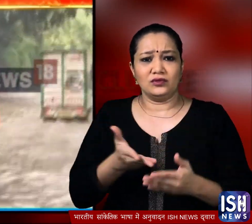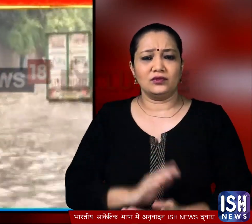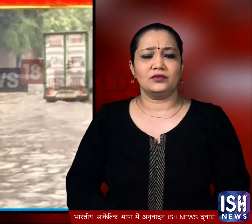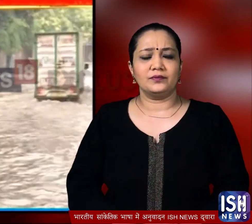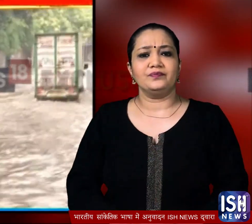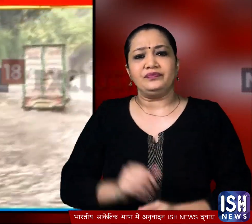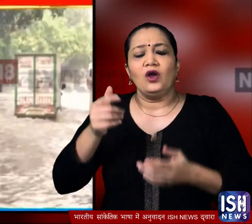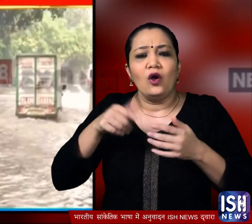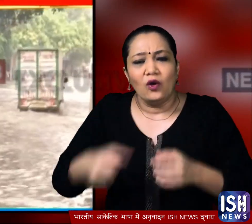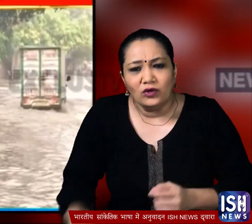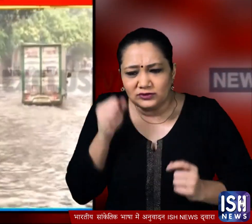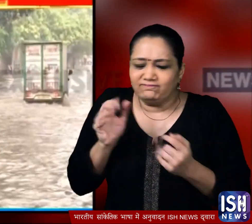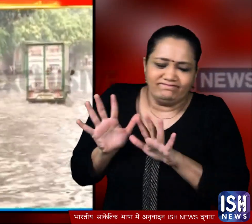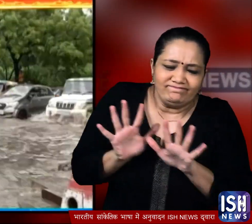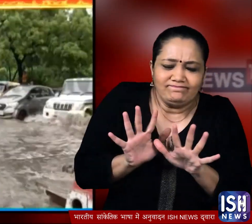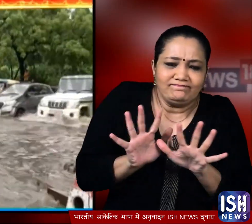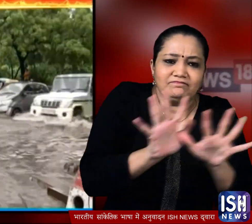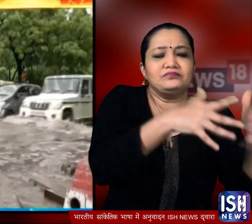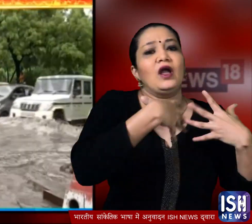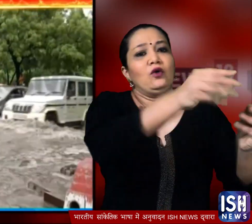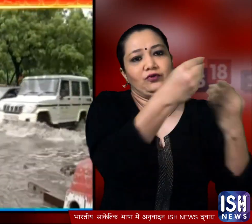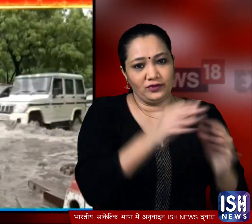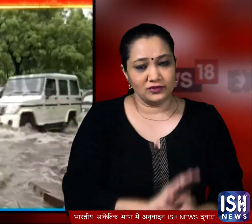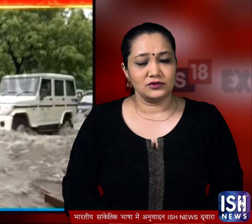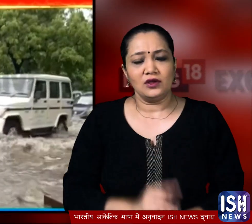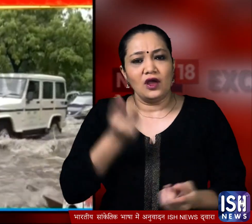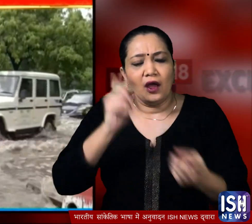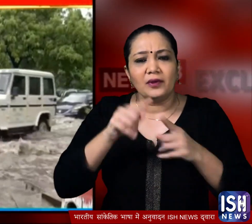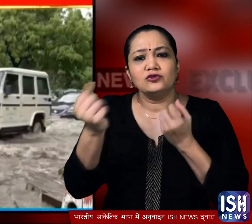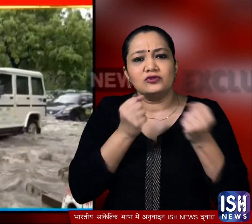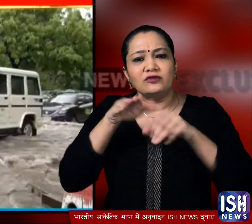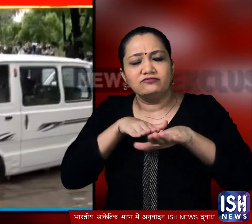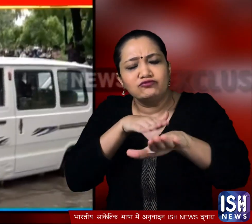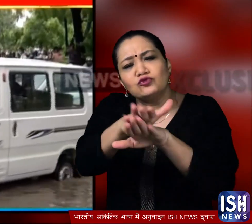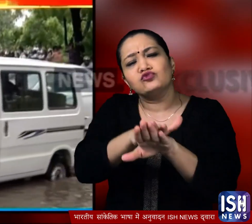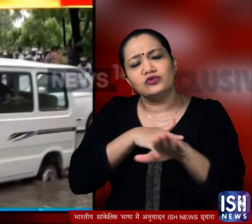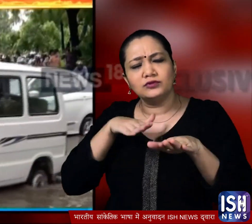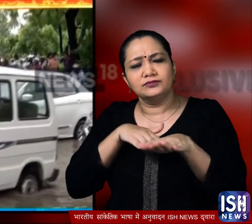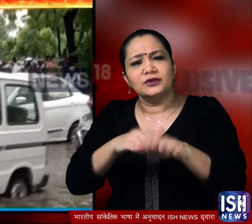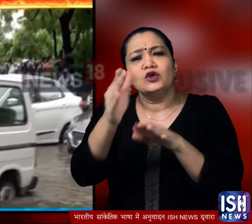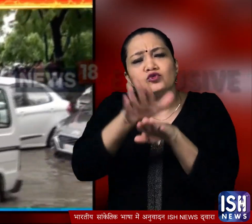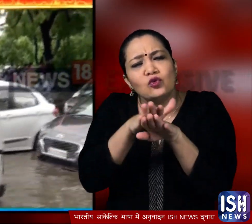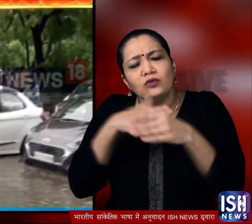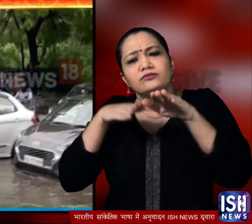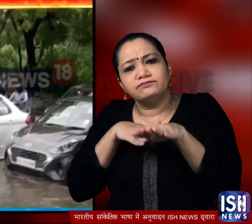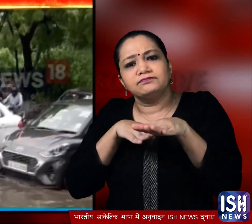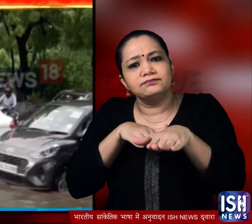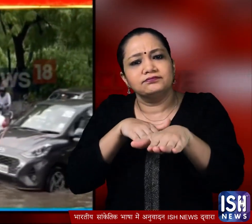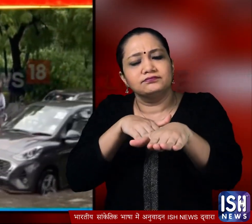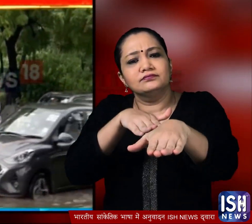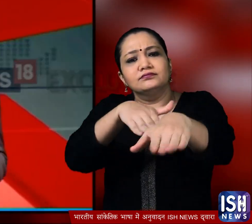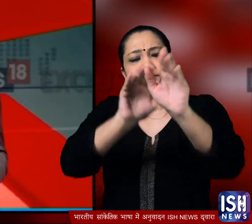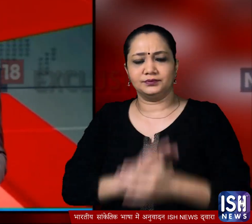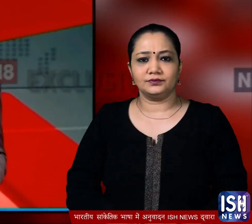किसी तरह ऑटो वाले ने अपना ऑटो वहां से निकाला। पानी भरने की वजह से ट्रैफिक की रफ्तार पर भी ब्रेक लग गया। गाड़ियां किसी तरह रेंगते हुए वहां से गुजरती दिखाई